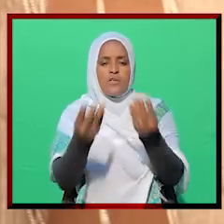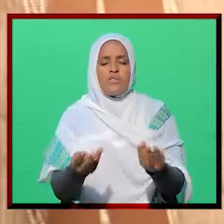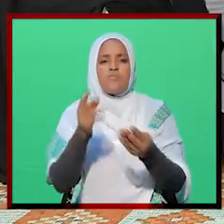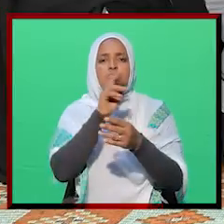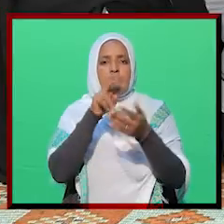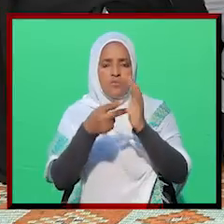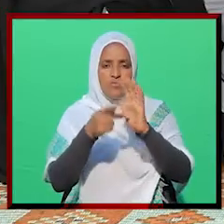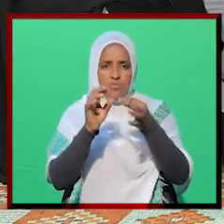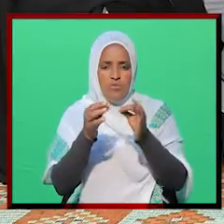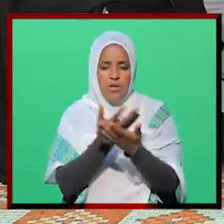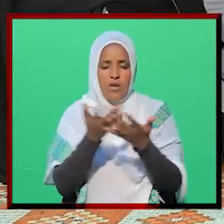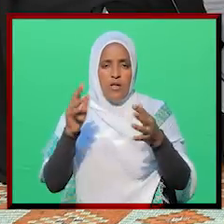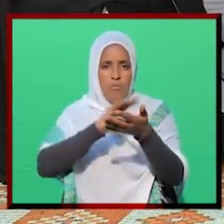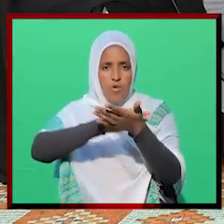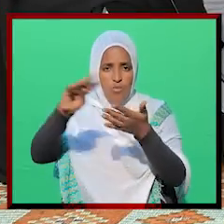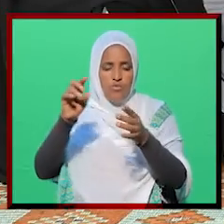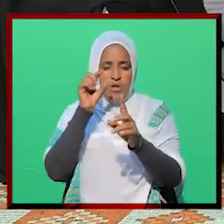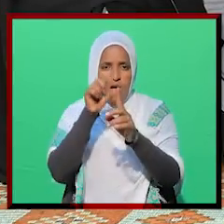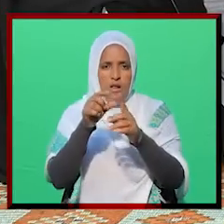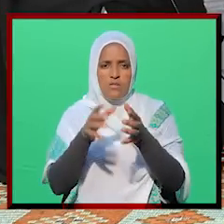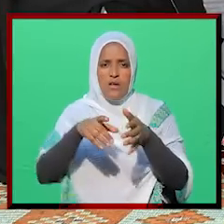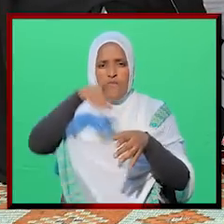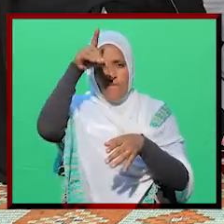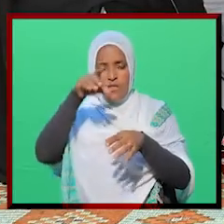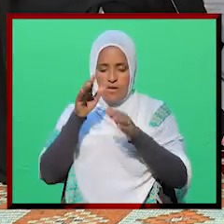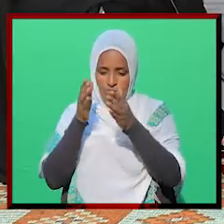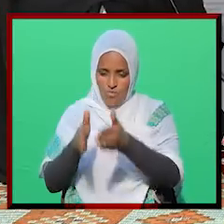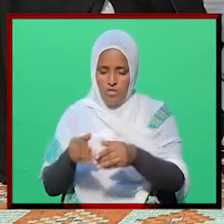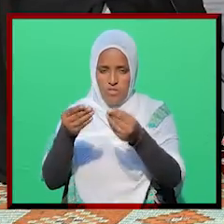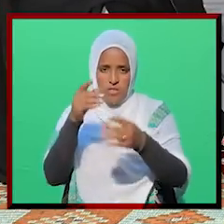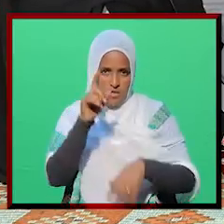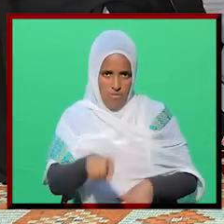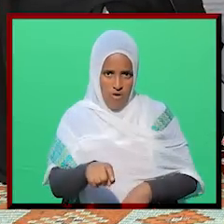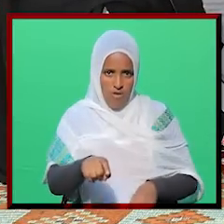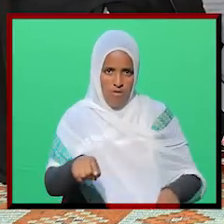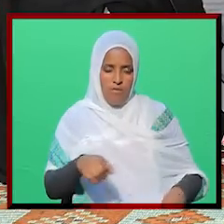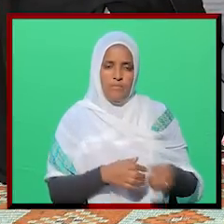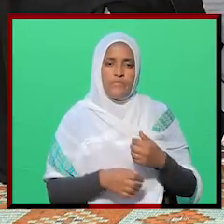ምን ማለታቸው ነው? በነገረ መለኮት ለቃላት ከፍተኛ ትኩረት ሊሰጣቸው የሚገባ ናቸው።